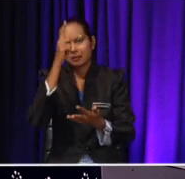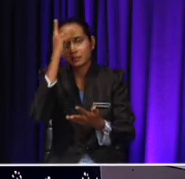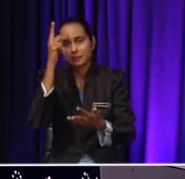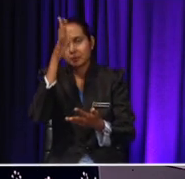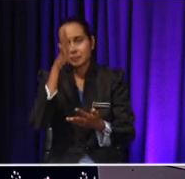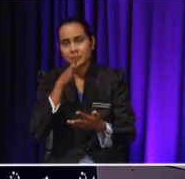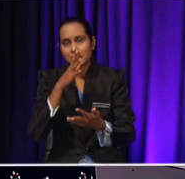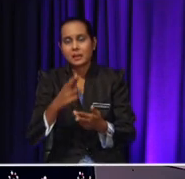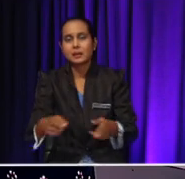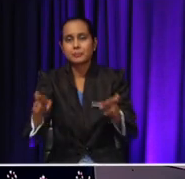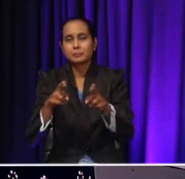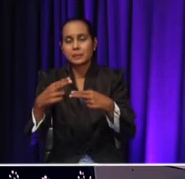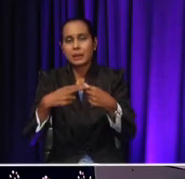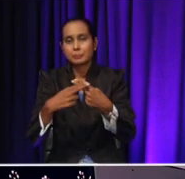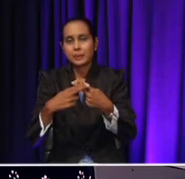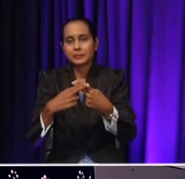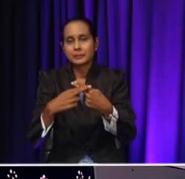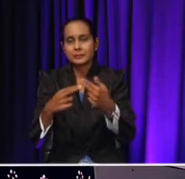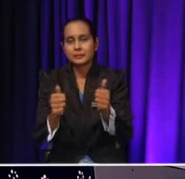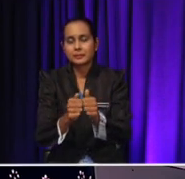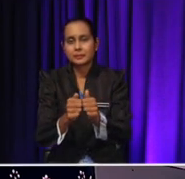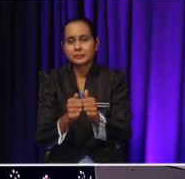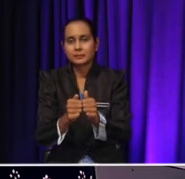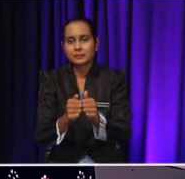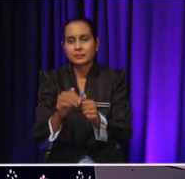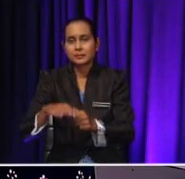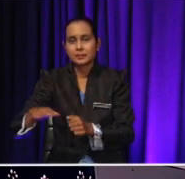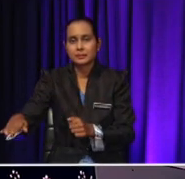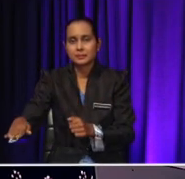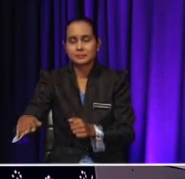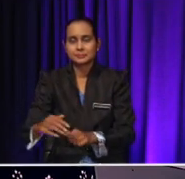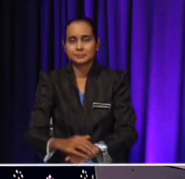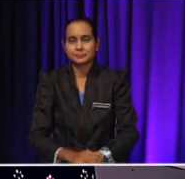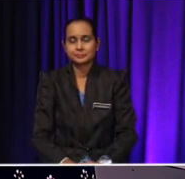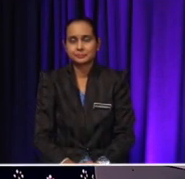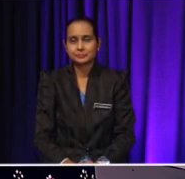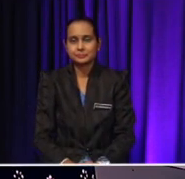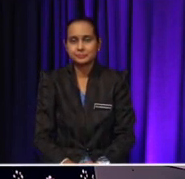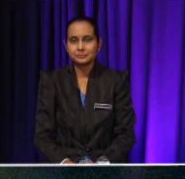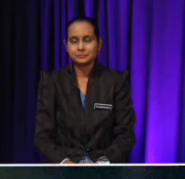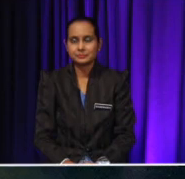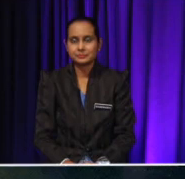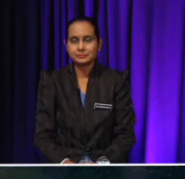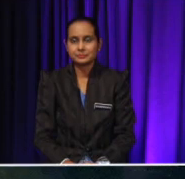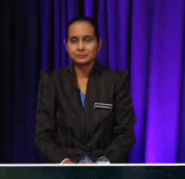yang paling rapat dengan anak karena kalau tidak tumpah kuah kalau tidak kena